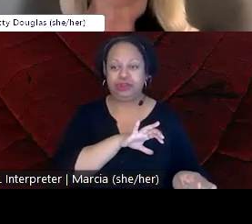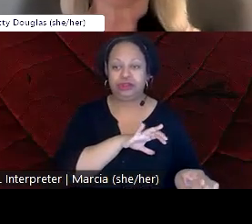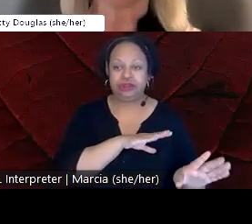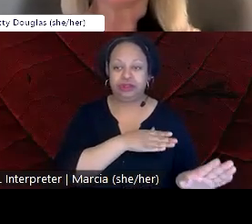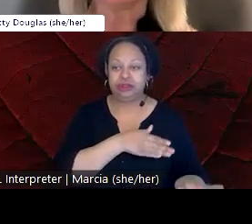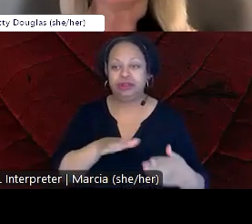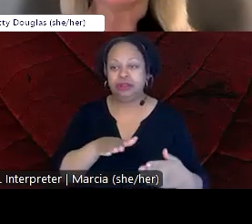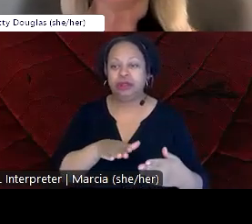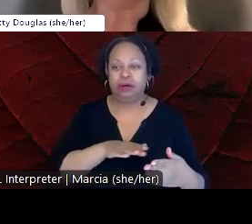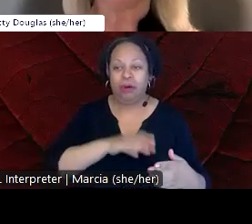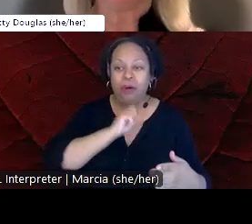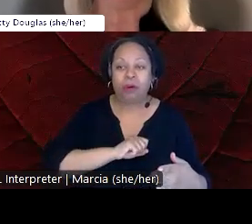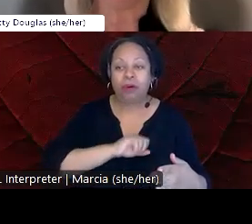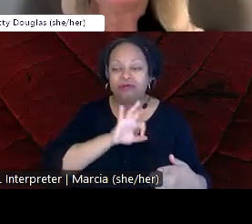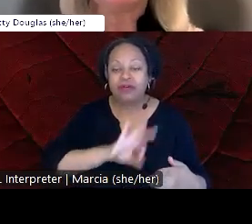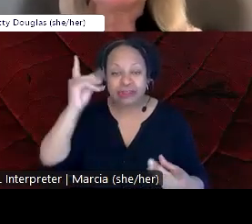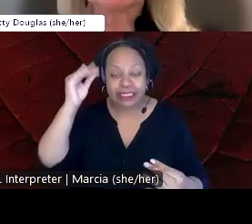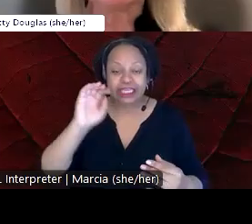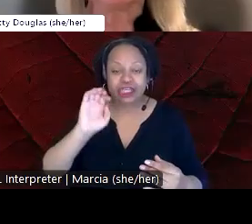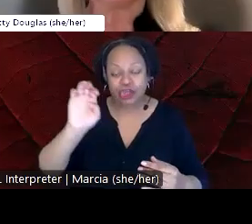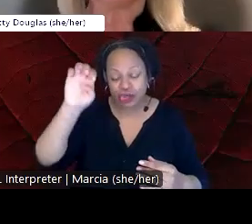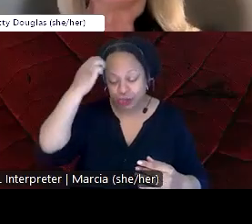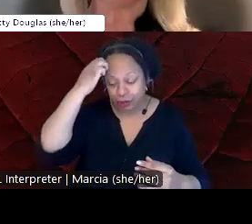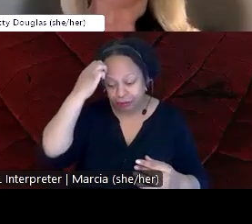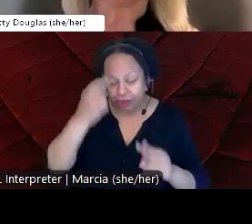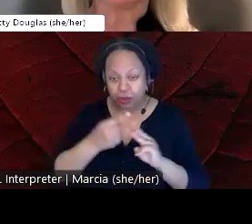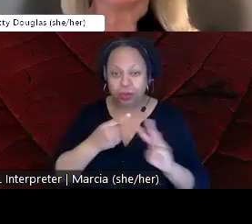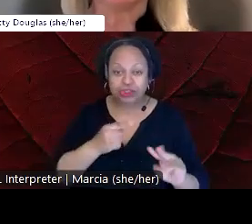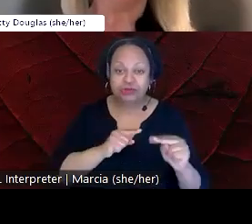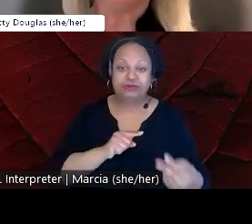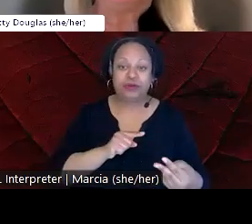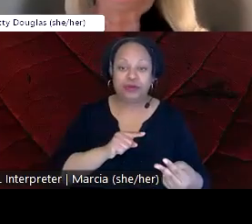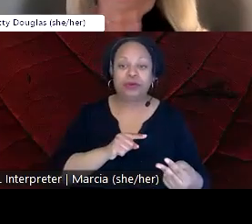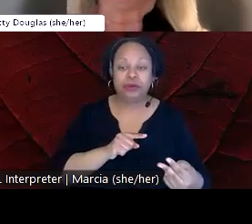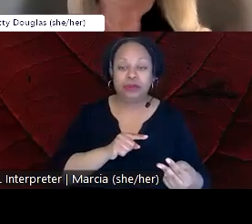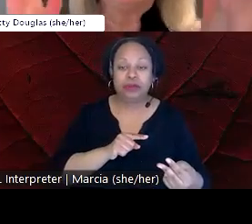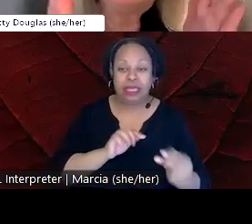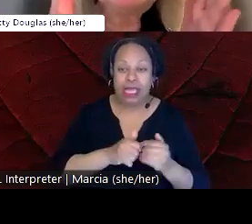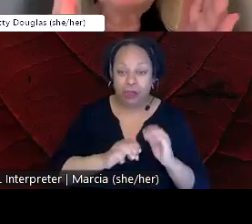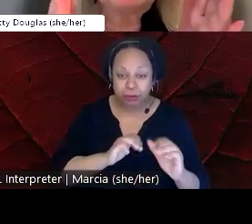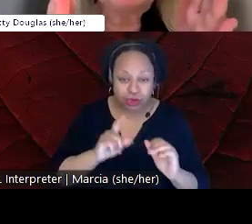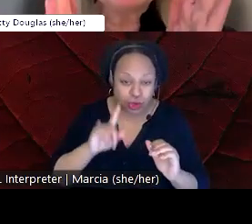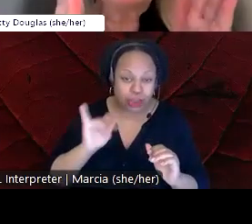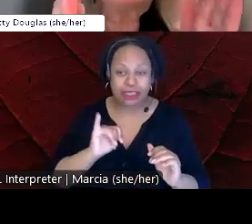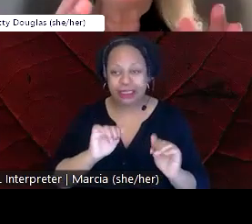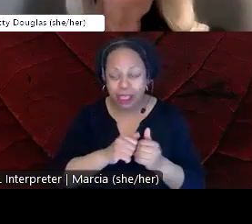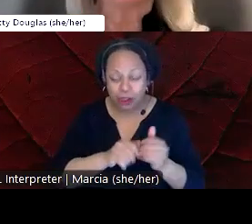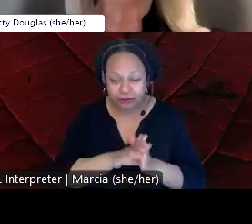de bien comprendre la façon de communiquer, comment nous devrions nous développer, à quoi devraient ressembler les comportements,